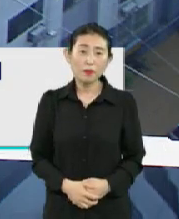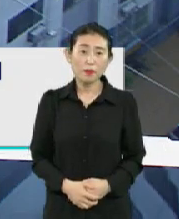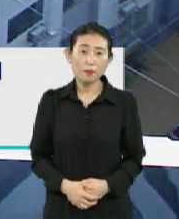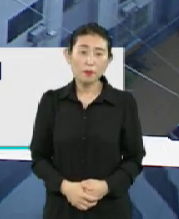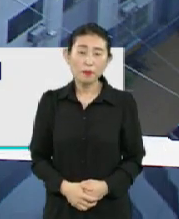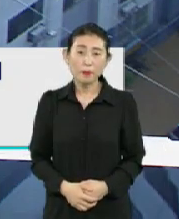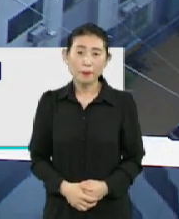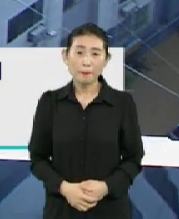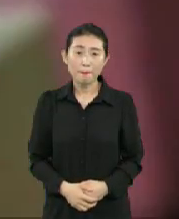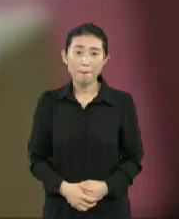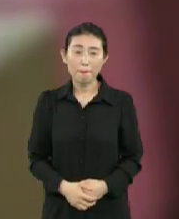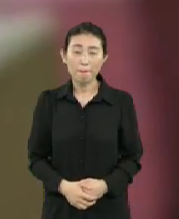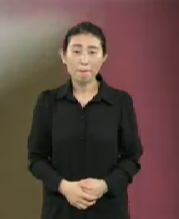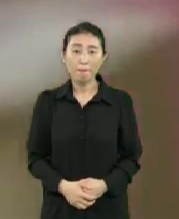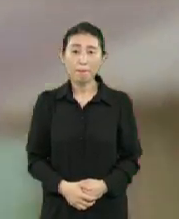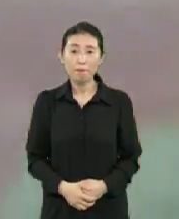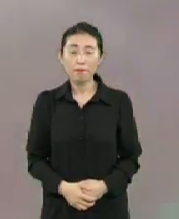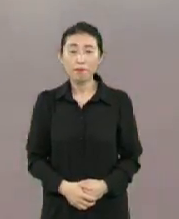기자입니다.